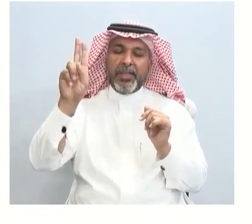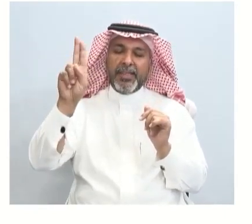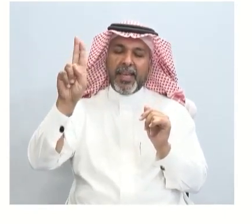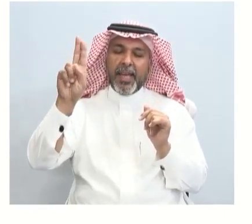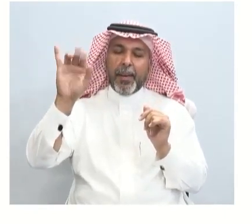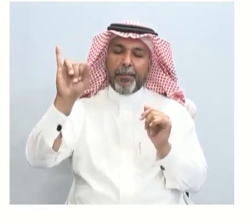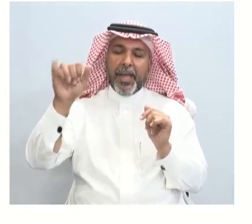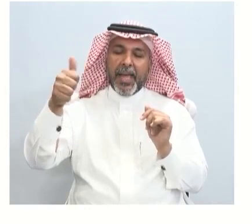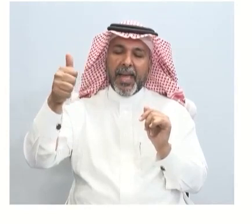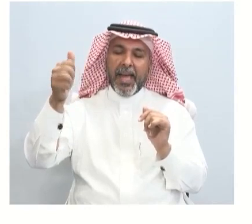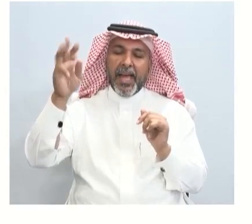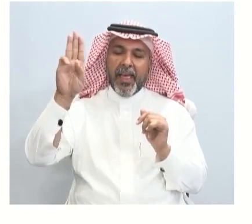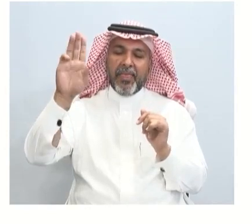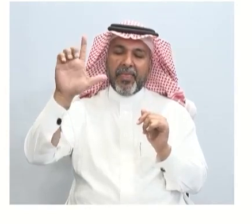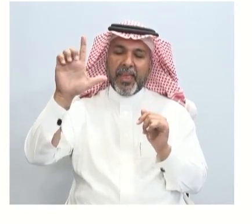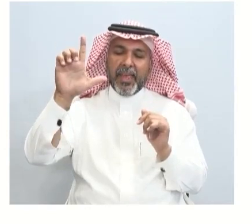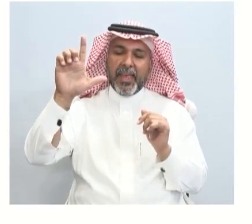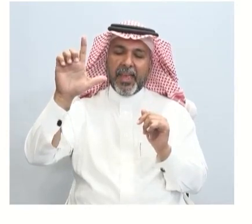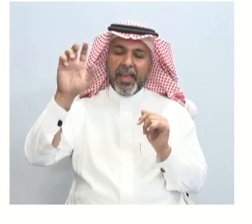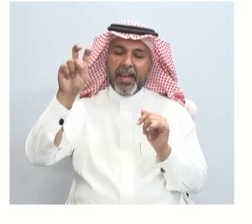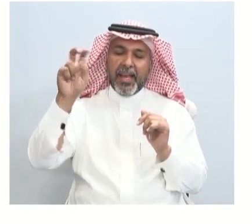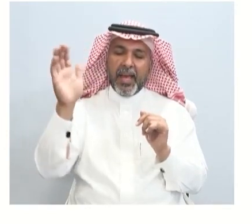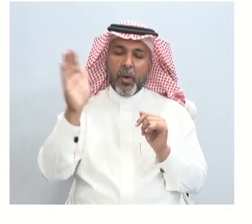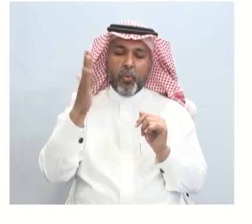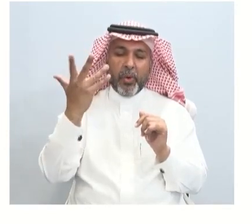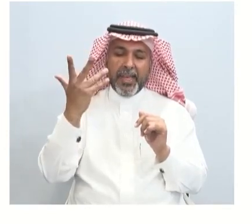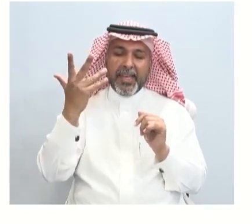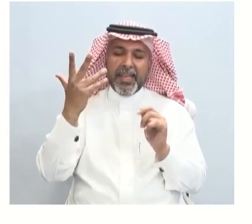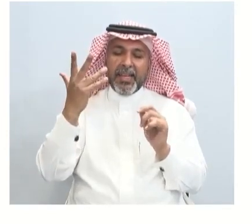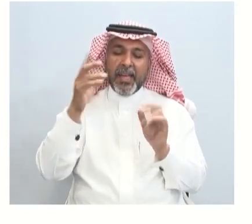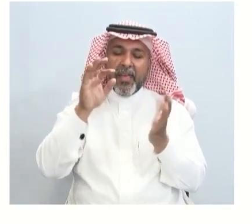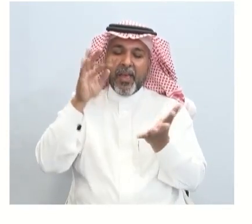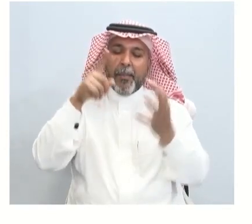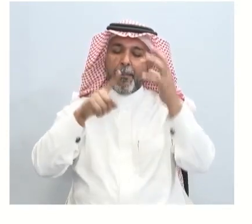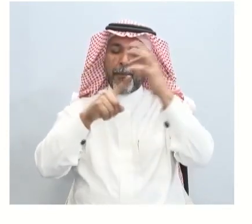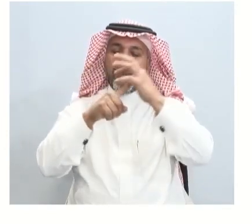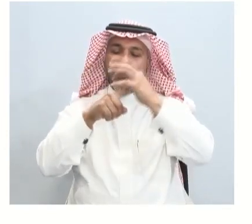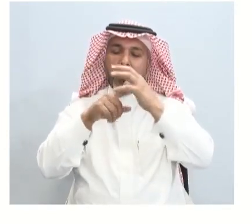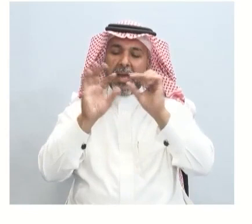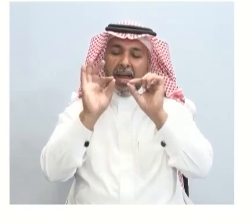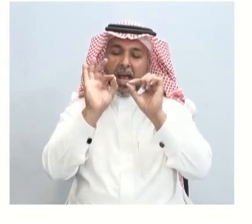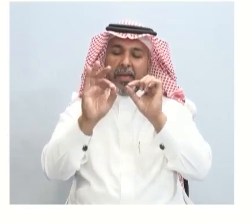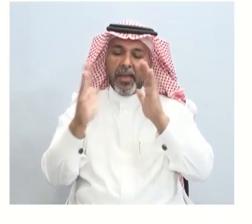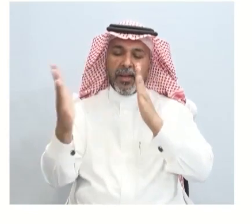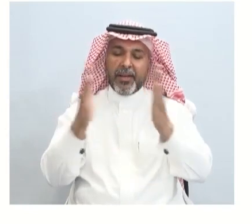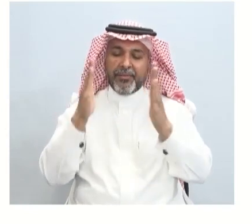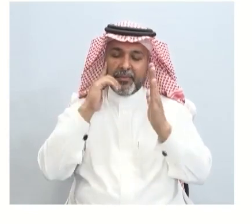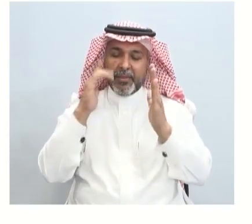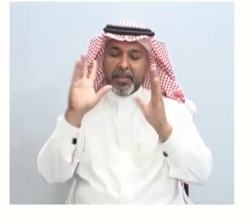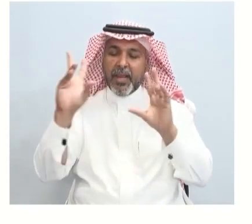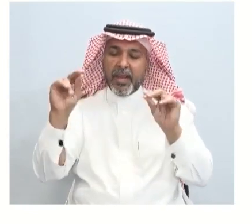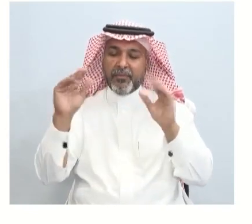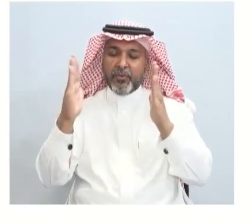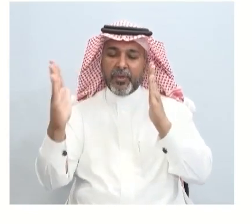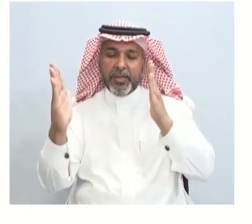الاصل متماثله حول نقطه الا اصل بهذه